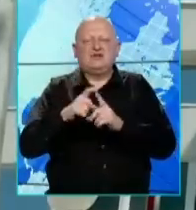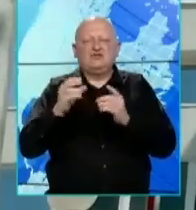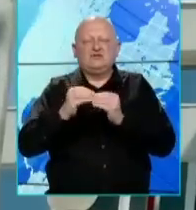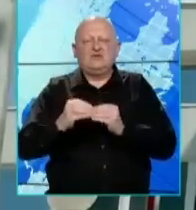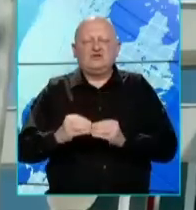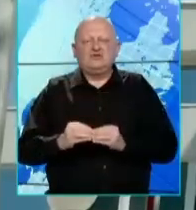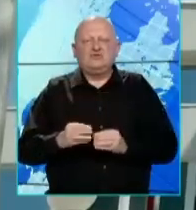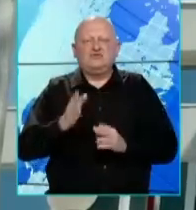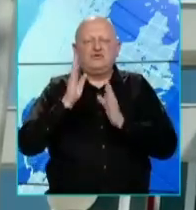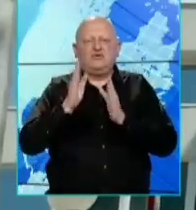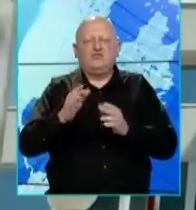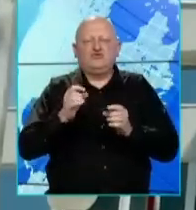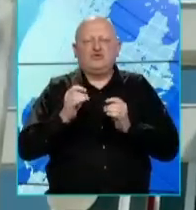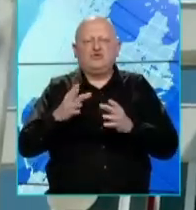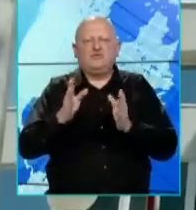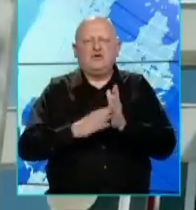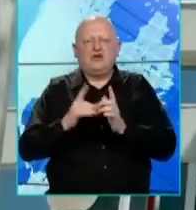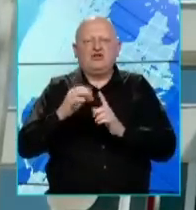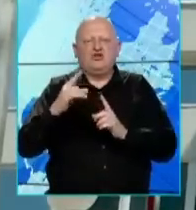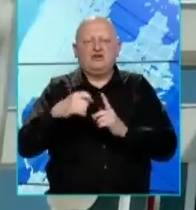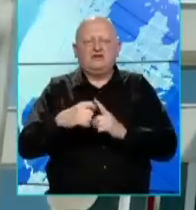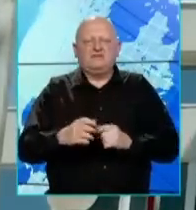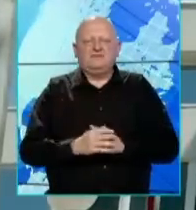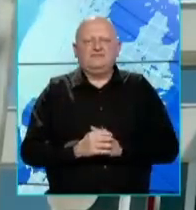sporazuma. Upućena je poruka Miloradu Dodiku.